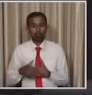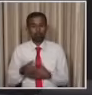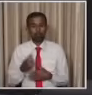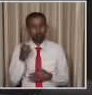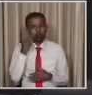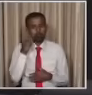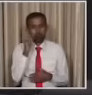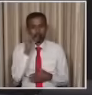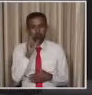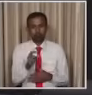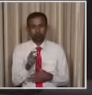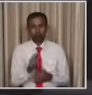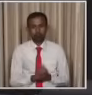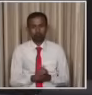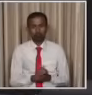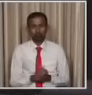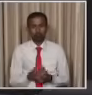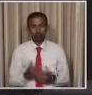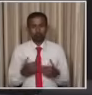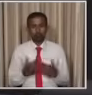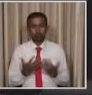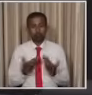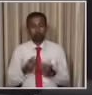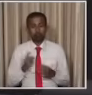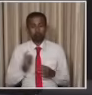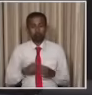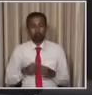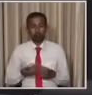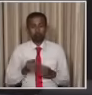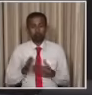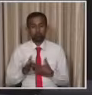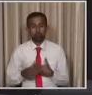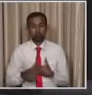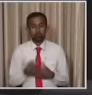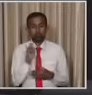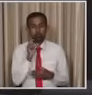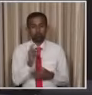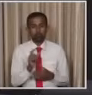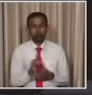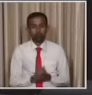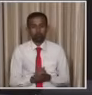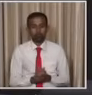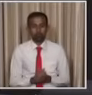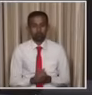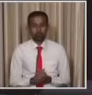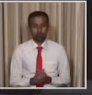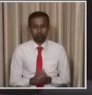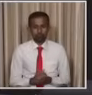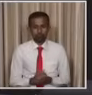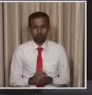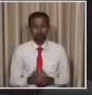කල්පනා කරලා බලන්න. අපි කොච්චර ප්‍රශ්න වලට මුහුණ දුන්නද කියලා කල්පනා කරලා බලන්න. අපි